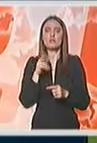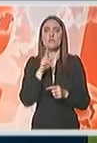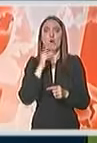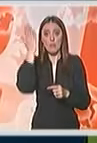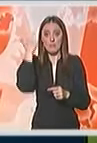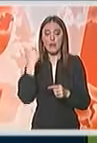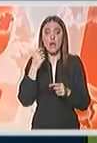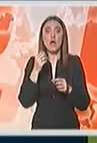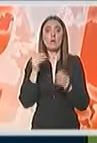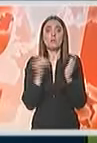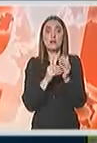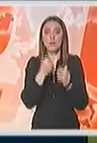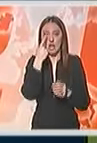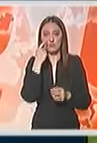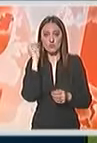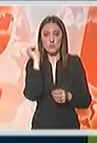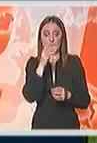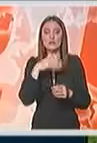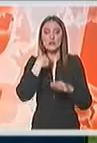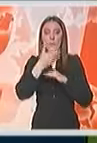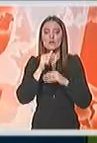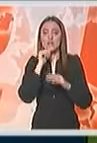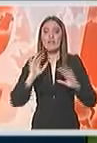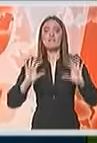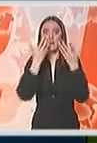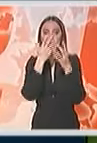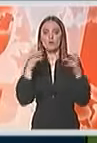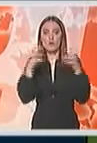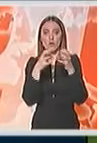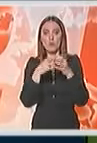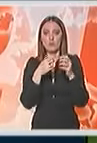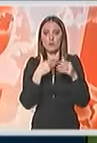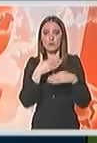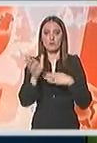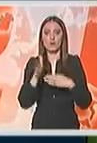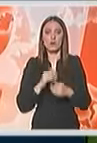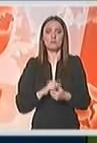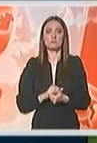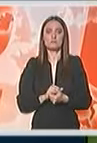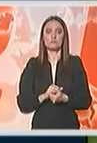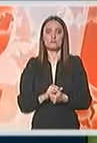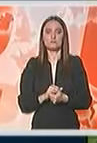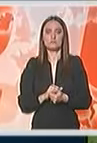najprej upotrebila suzavac, a potom otvorila i vatru na okupljene.